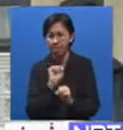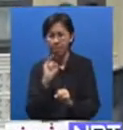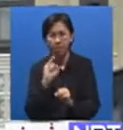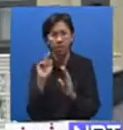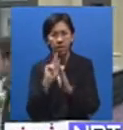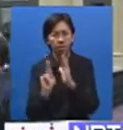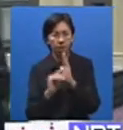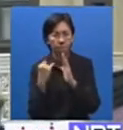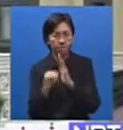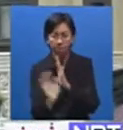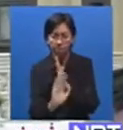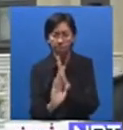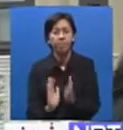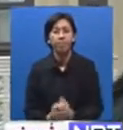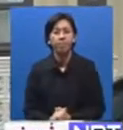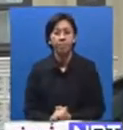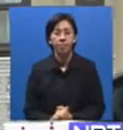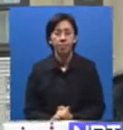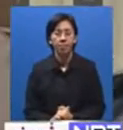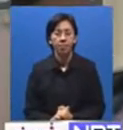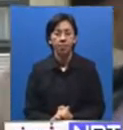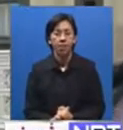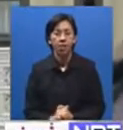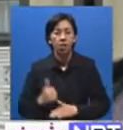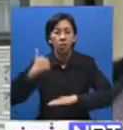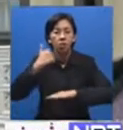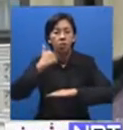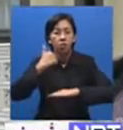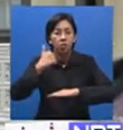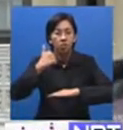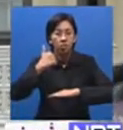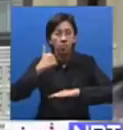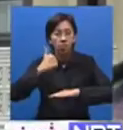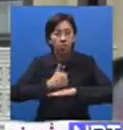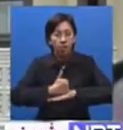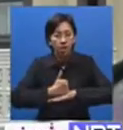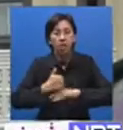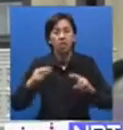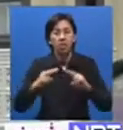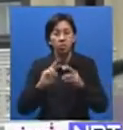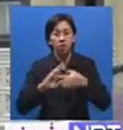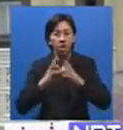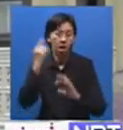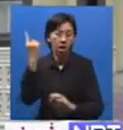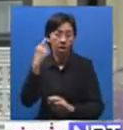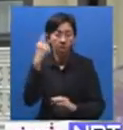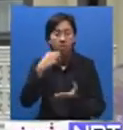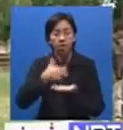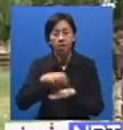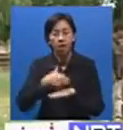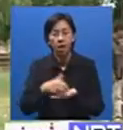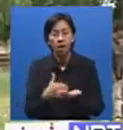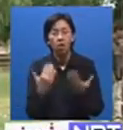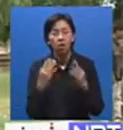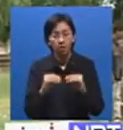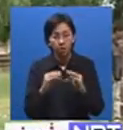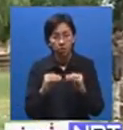ด้านนางกอบการวัฒนวรางกูลรัฐมนตรีกระทรวงการท่องเที่ยวและกีฬากล่าวว่าที่ประชุมเห็นช